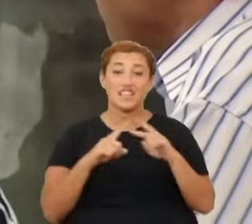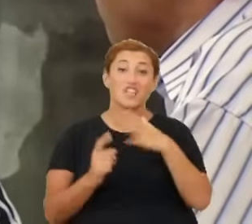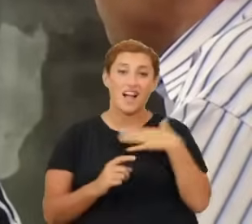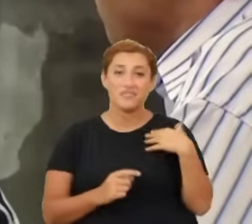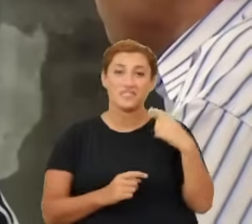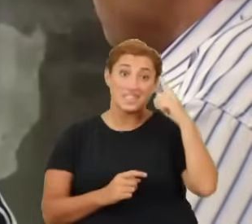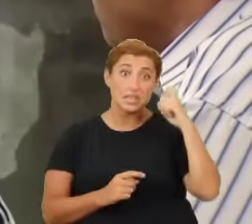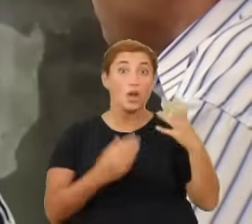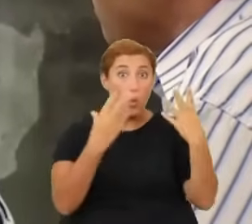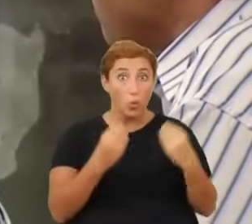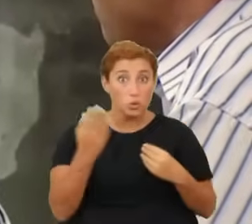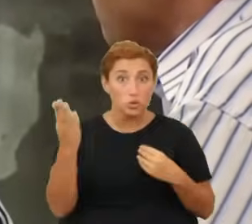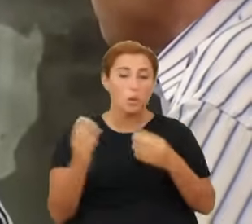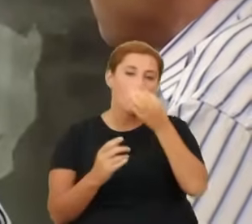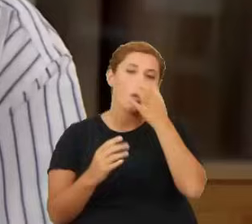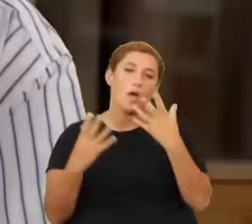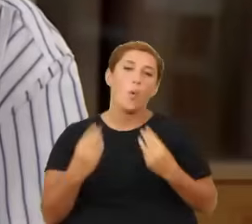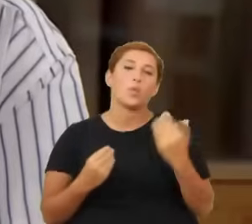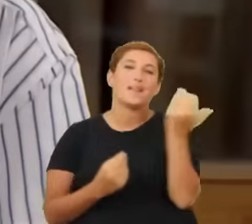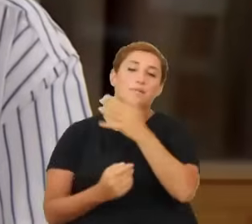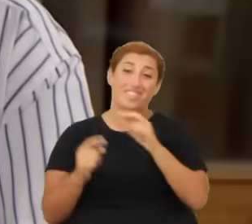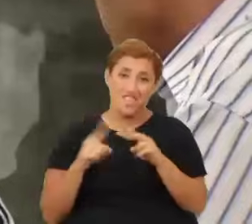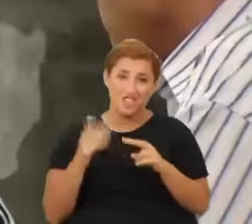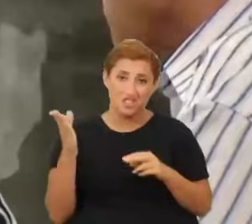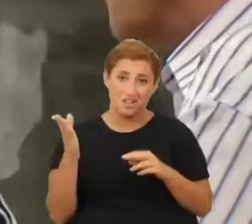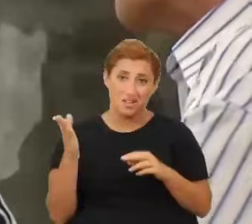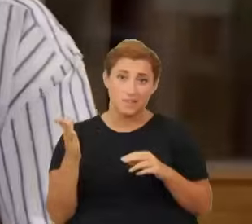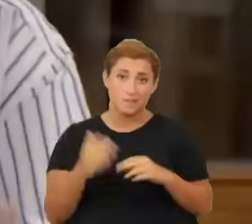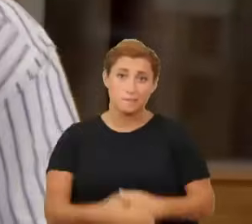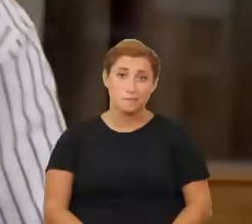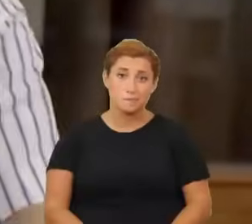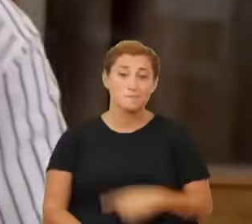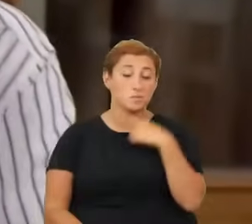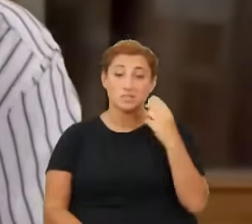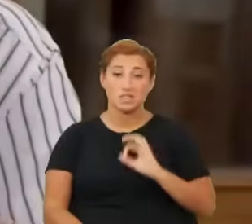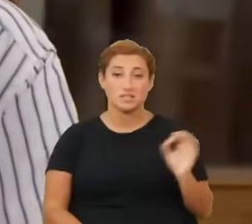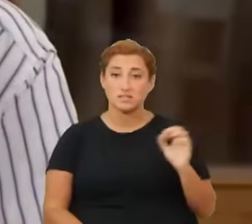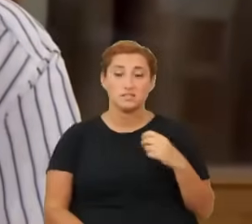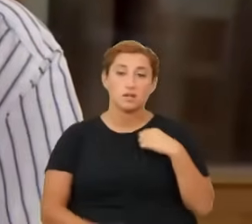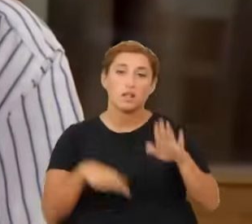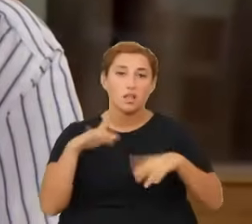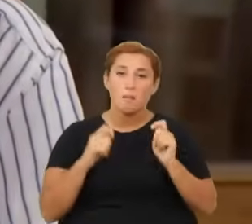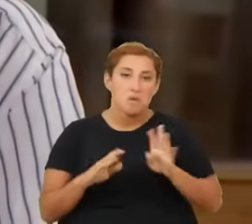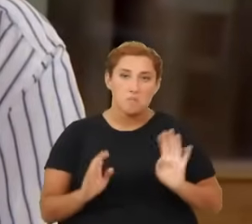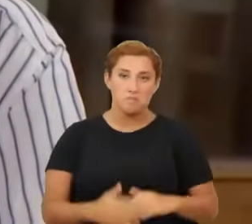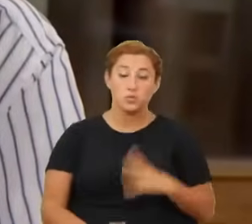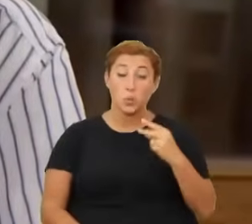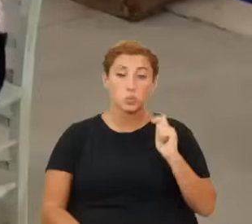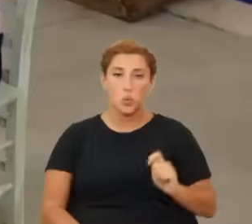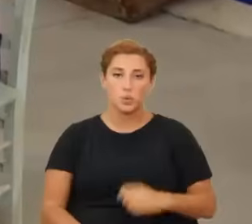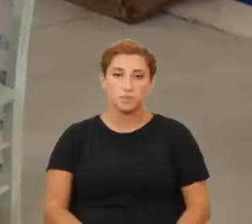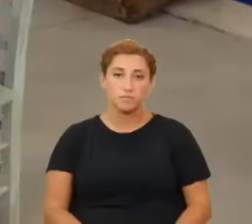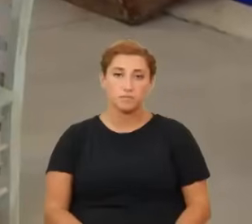Necla anneyi ikna ederseniz kolay olur gitmemek. Necla? Evet. İmkansız, ikna edemem. Çok